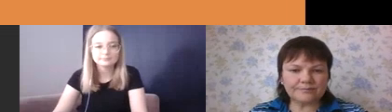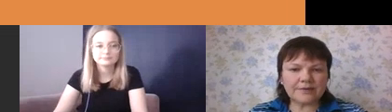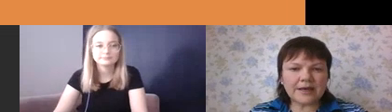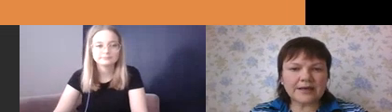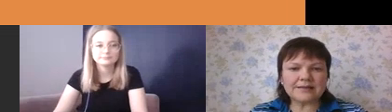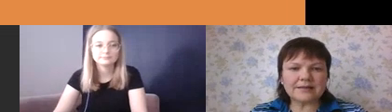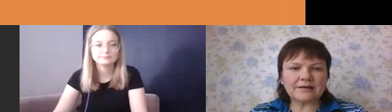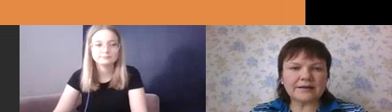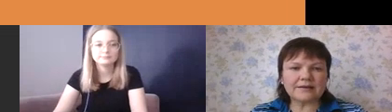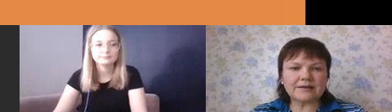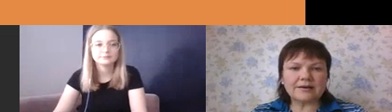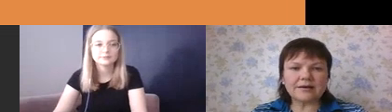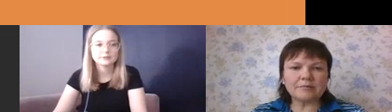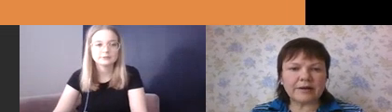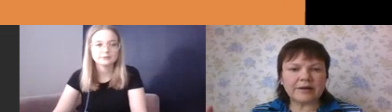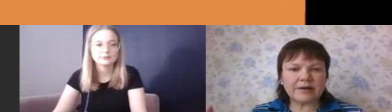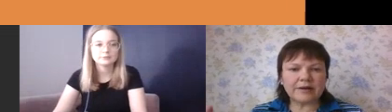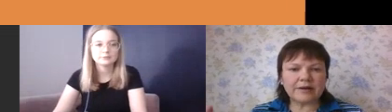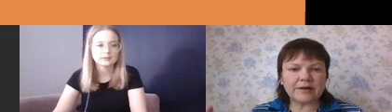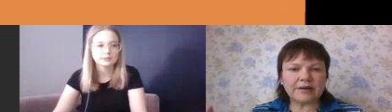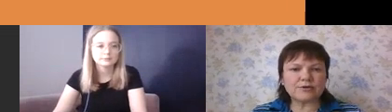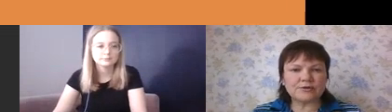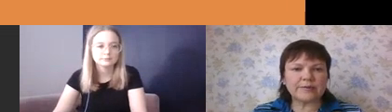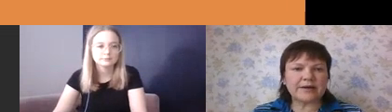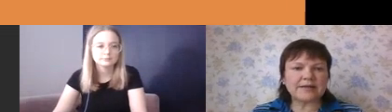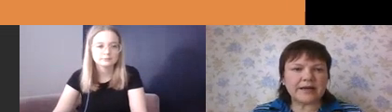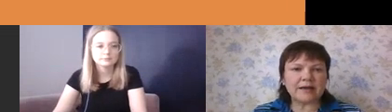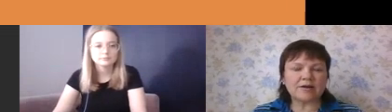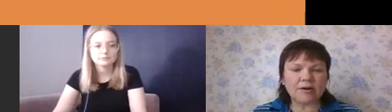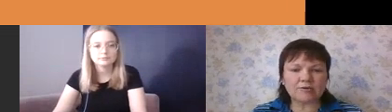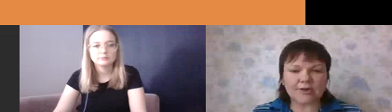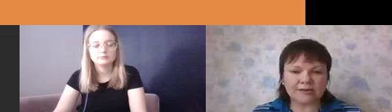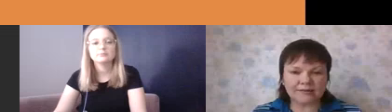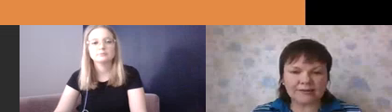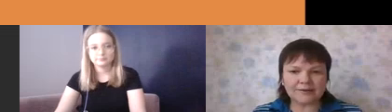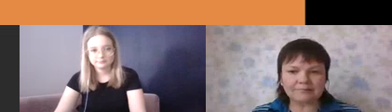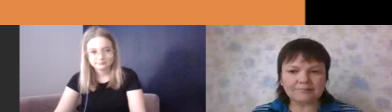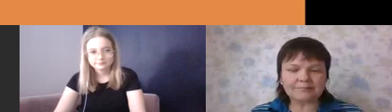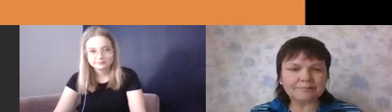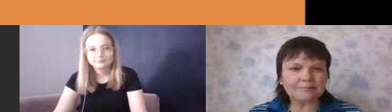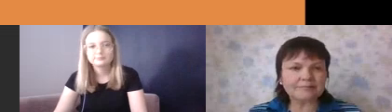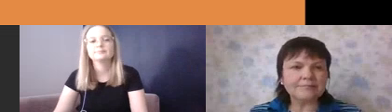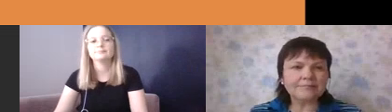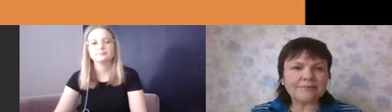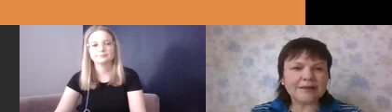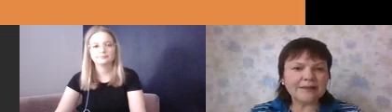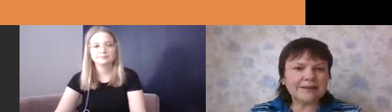Just. Et, see, et peal iga sellist kogemust asub jälle see enese analüüs ette võtta.